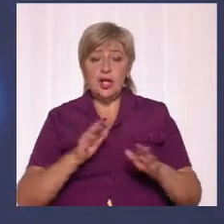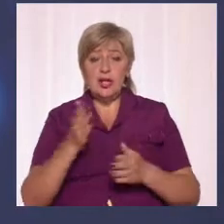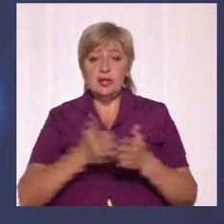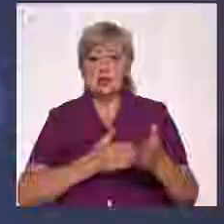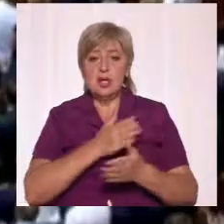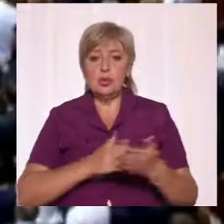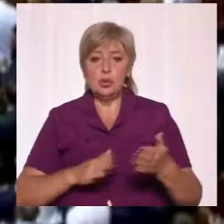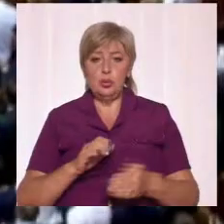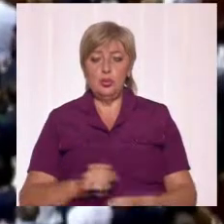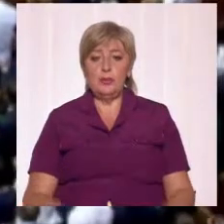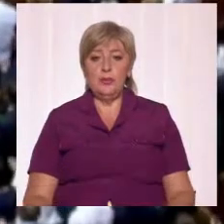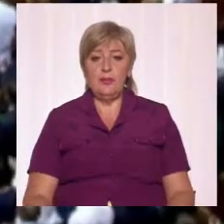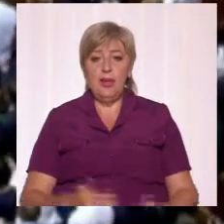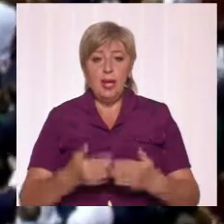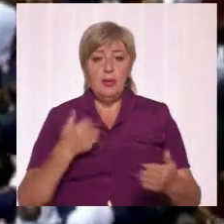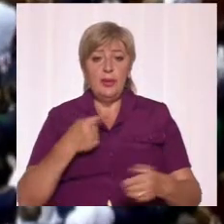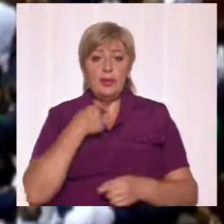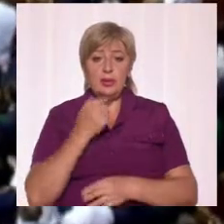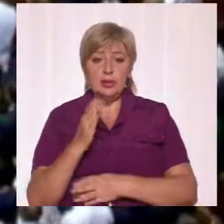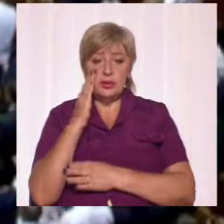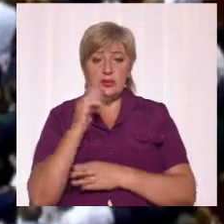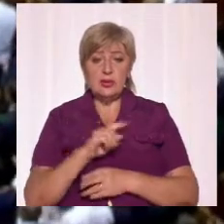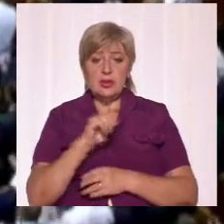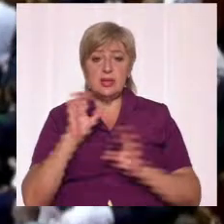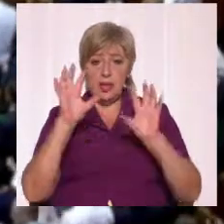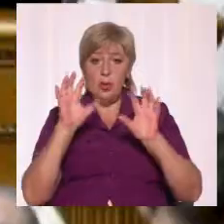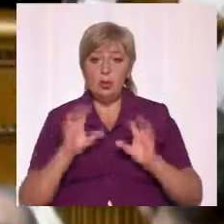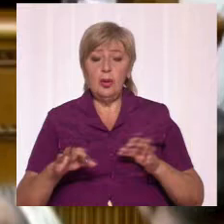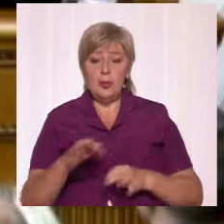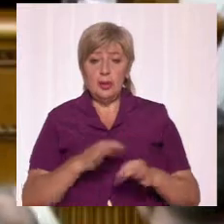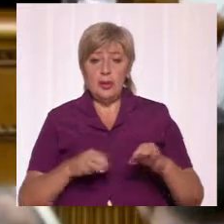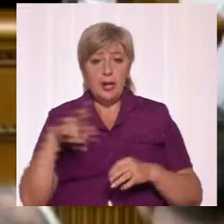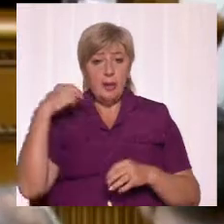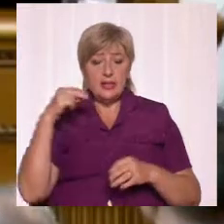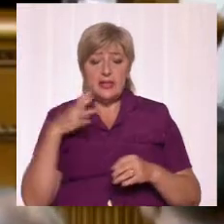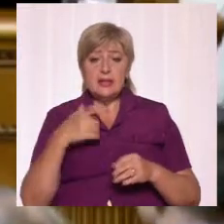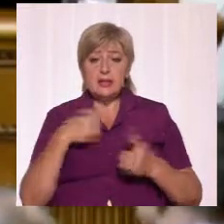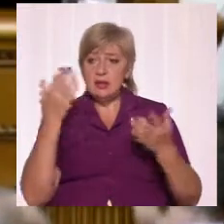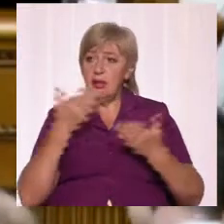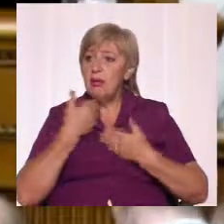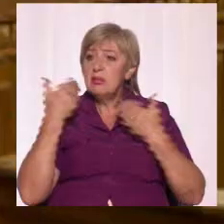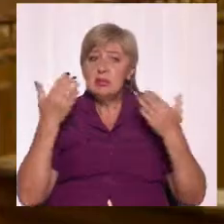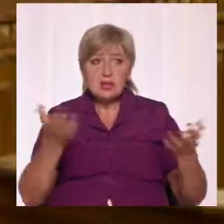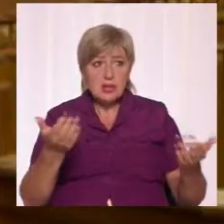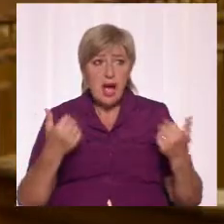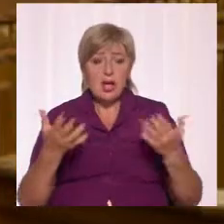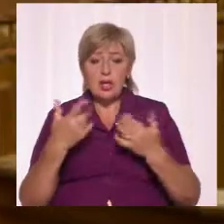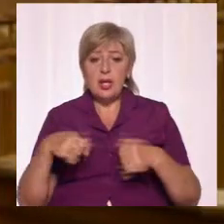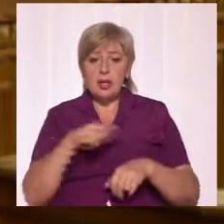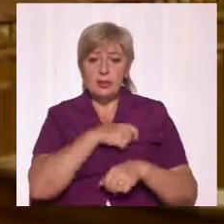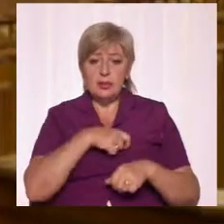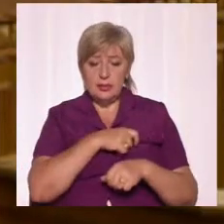сюжеті. Перед голосуванням за законопроект президент України закликав нардепів підтримати скасування